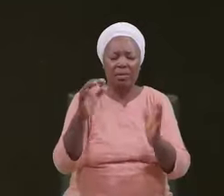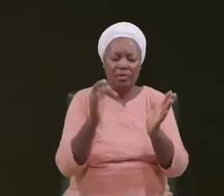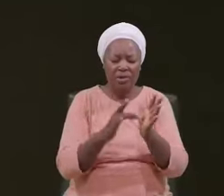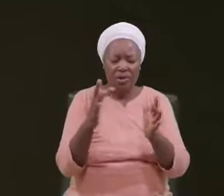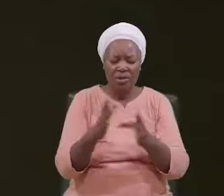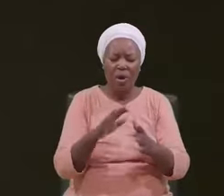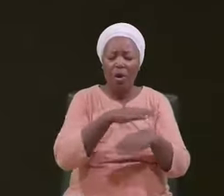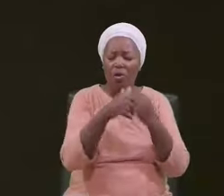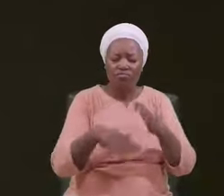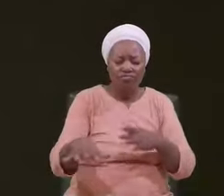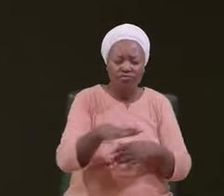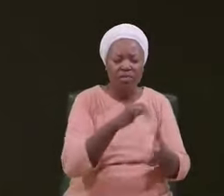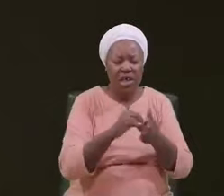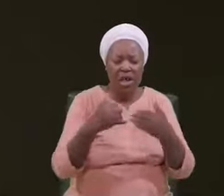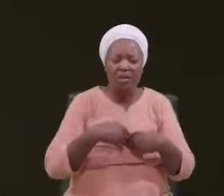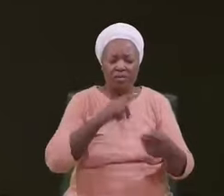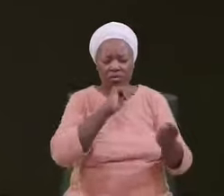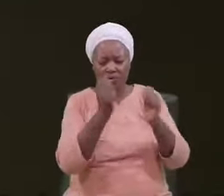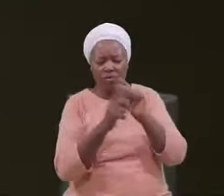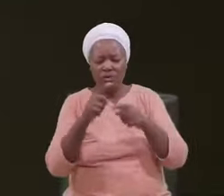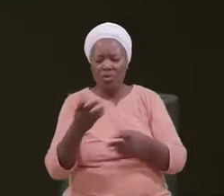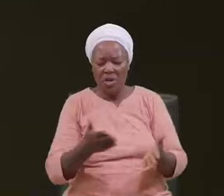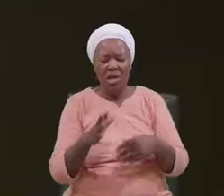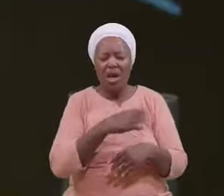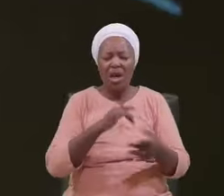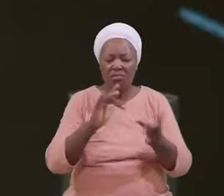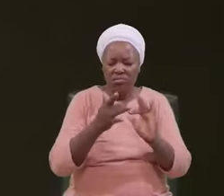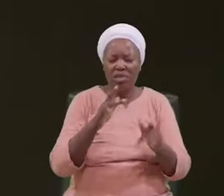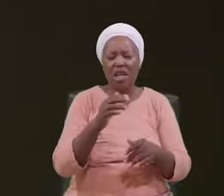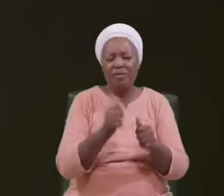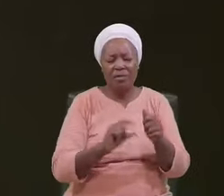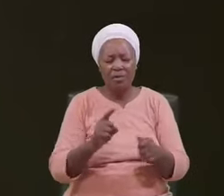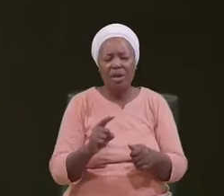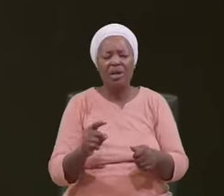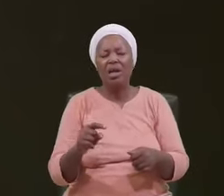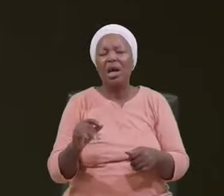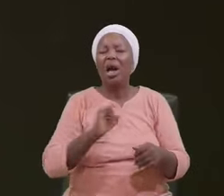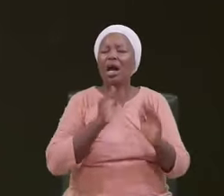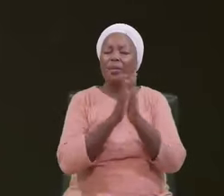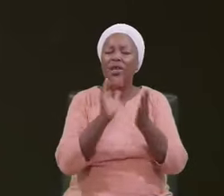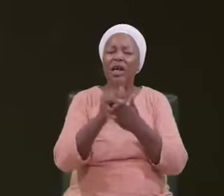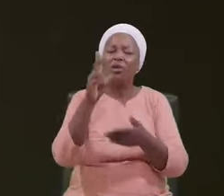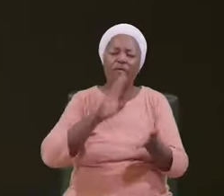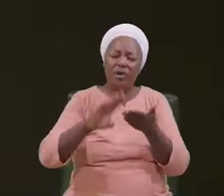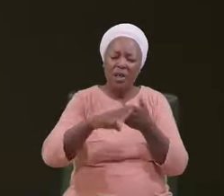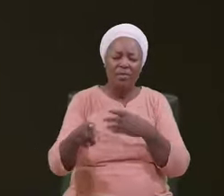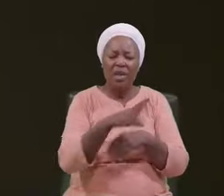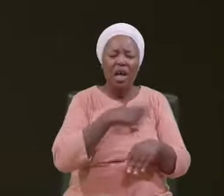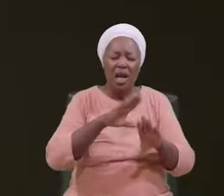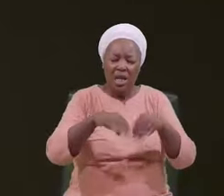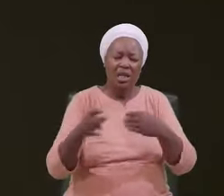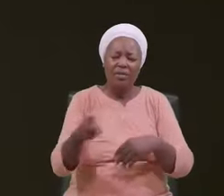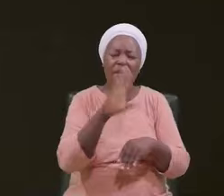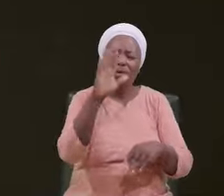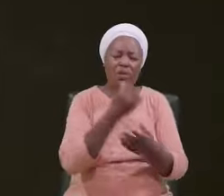tous ces gens qui se tournent vers toi ici et partout, je prie que tu leur pardonnes, que tu leur accordes